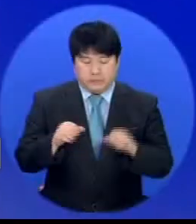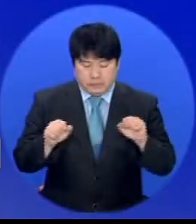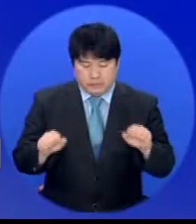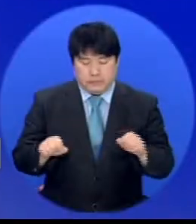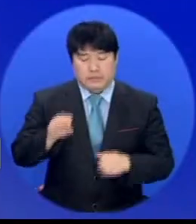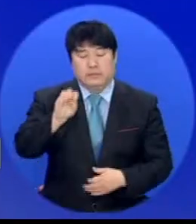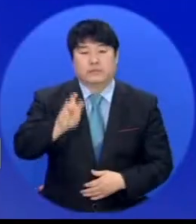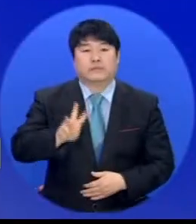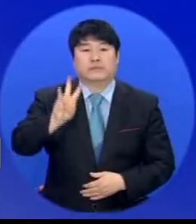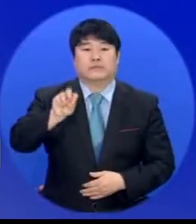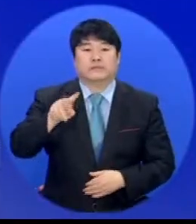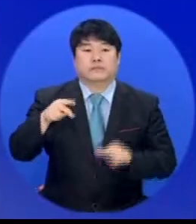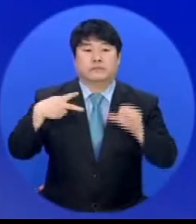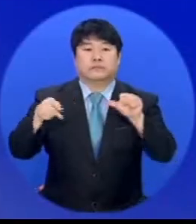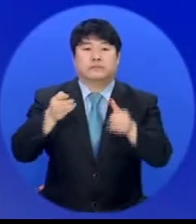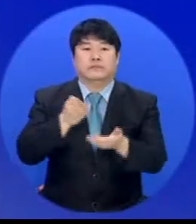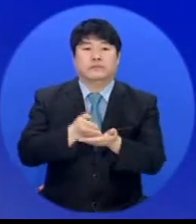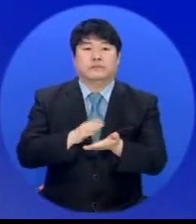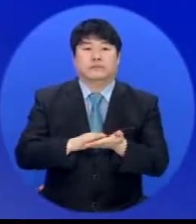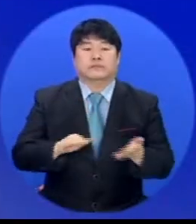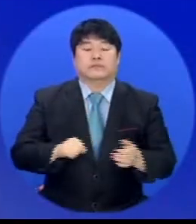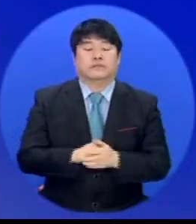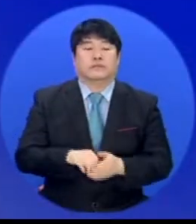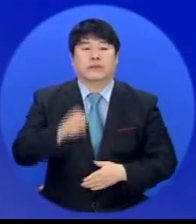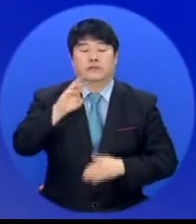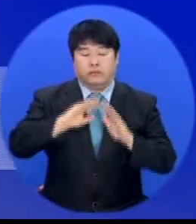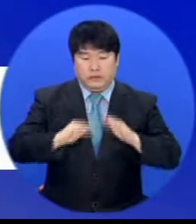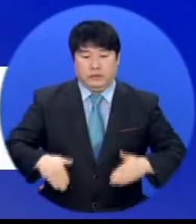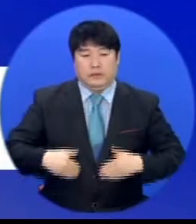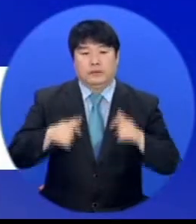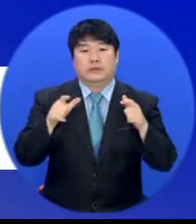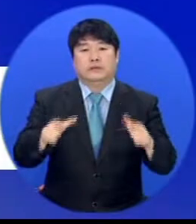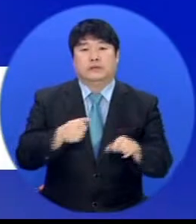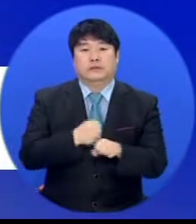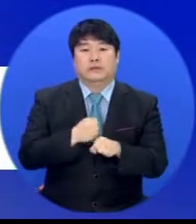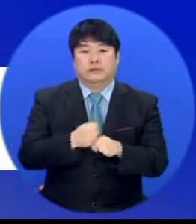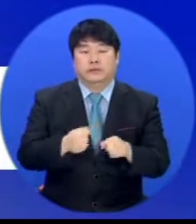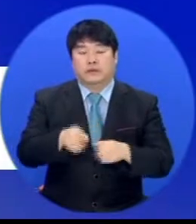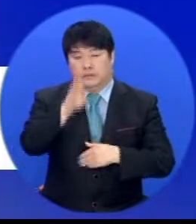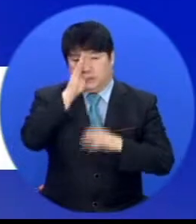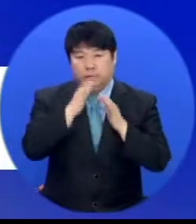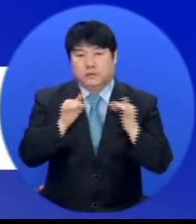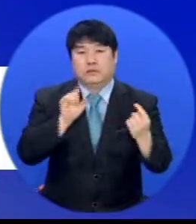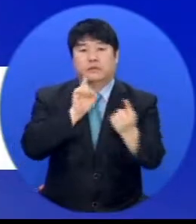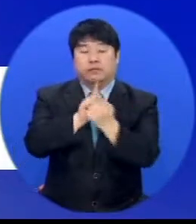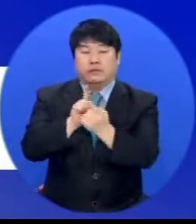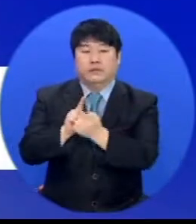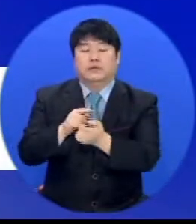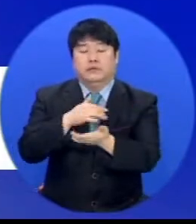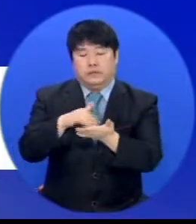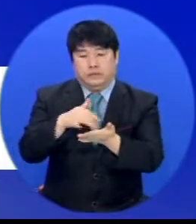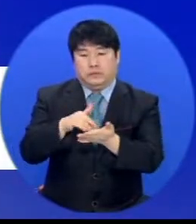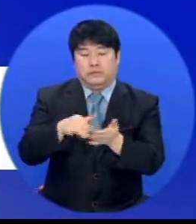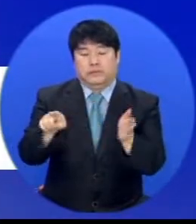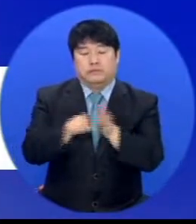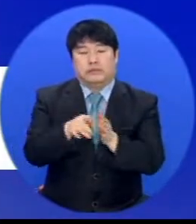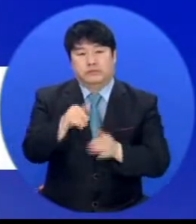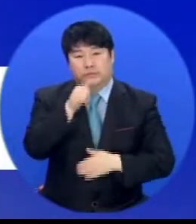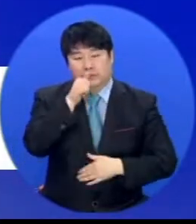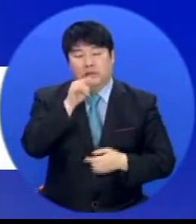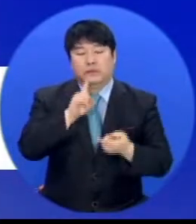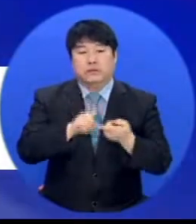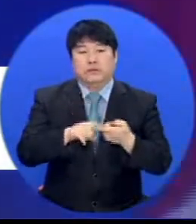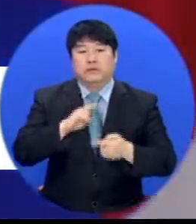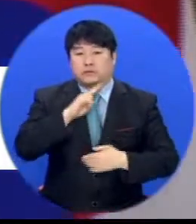여러분 안녕하십니까? 광주 MBC 5시 뉴스입니다. 광주 전남 지역 확진 환자의 접촉자 수 집계를 신뢰할 수 있는